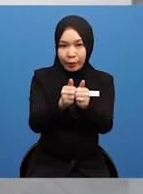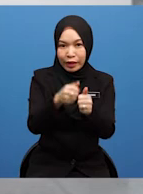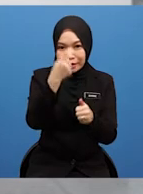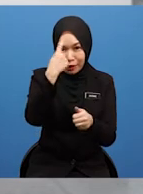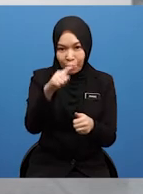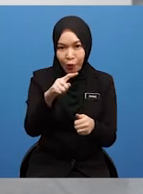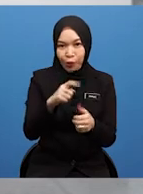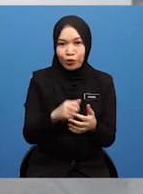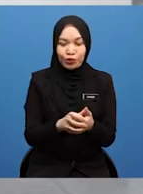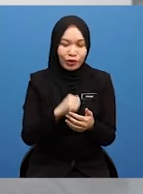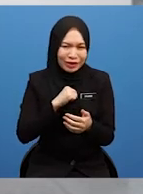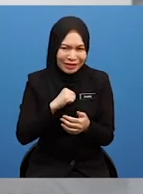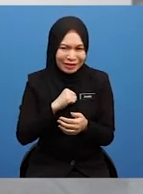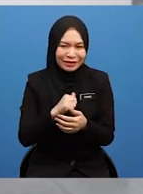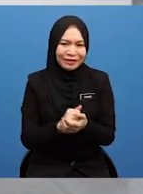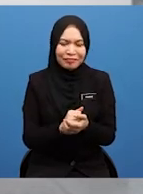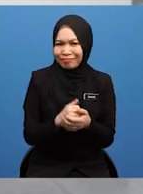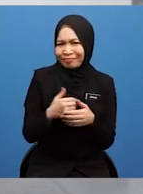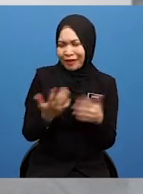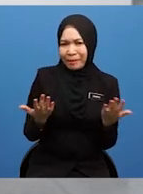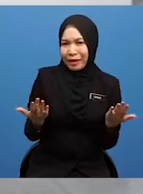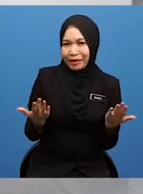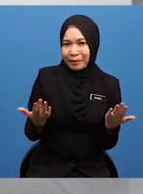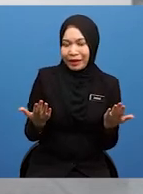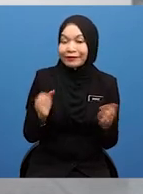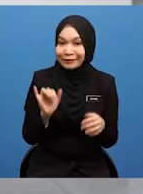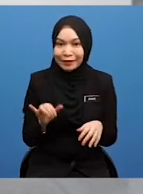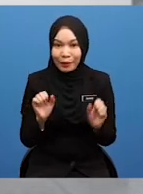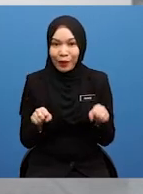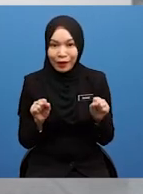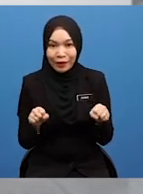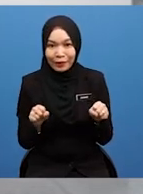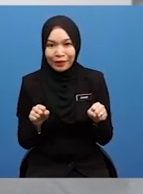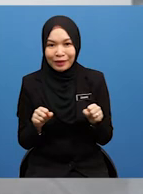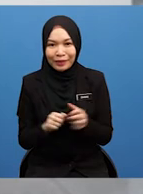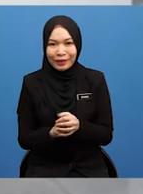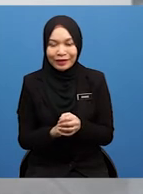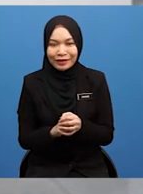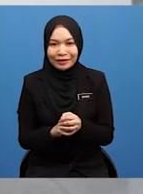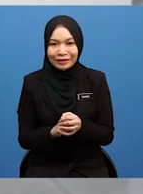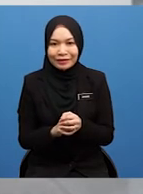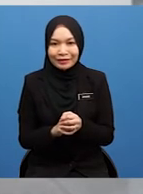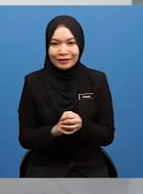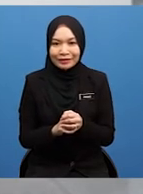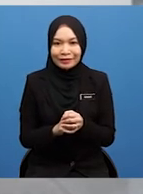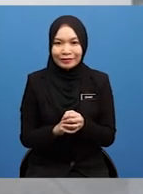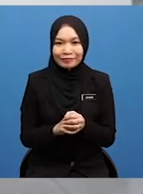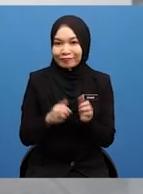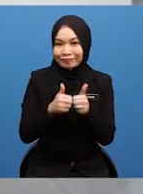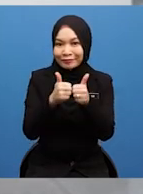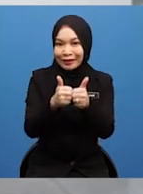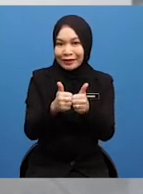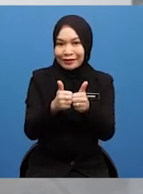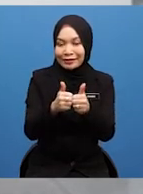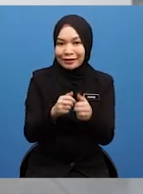macam-macam gedung Tolong bantu oleh tak ada masalah demi C2 akhir dan juga pajak-pajak yang kita sayangi di hadapan sini Sebenarnya always asyik